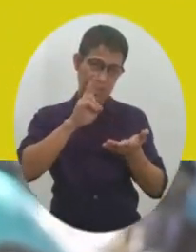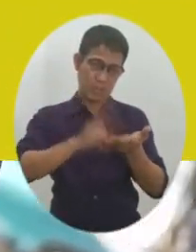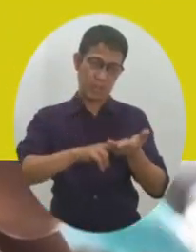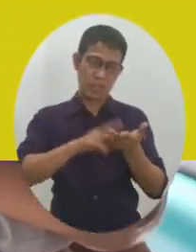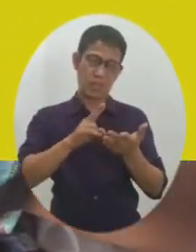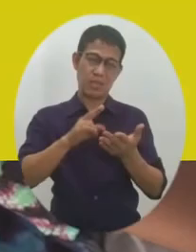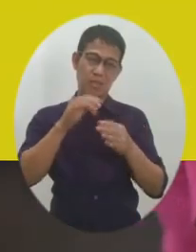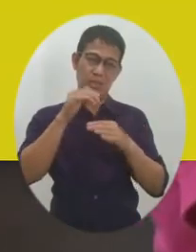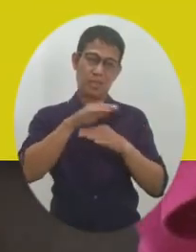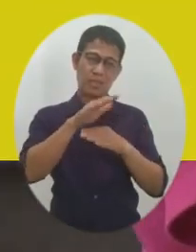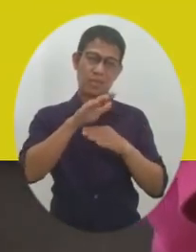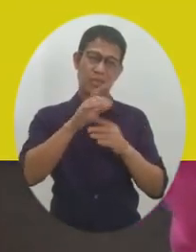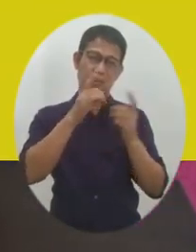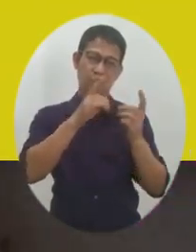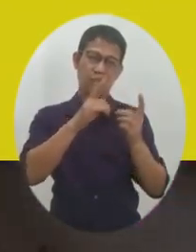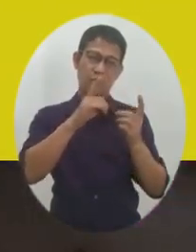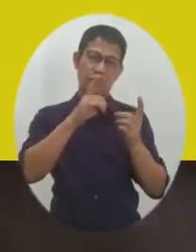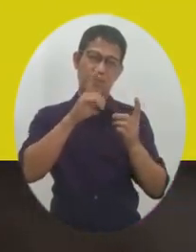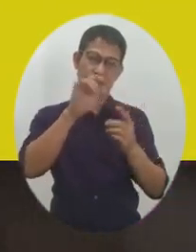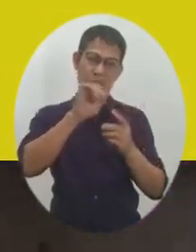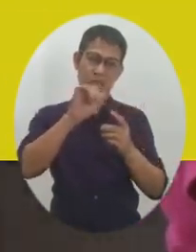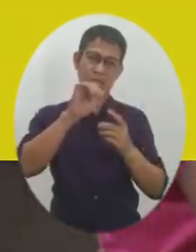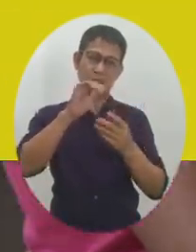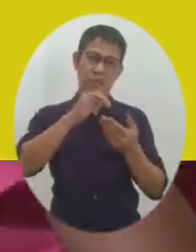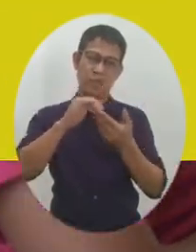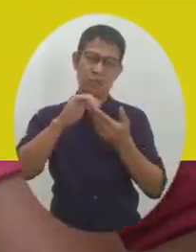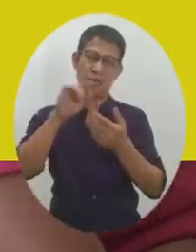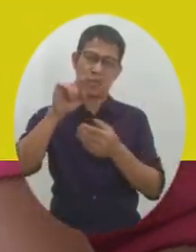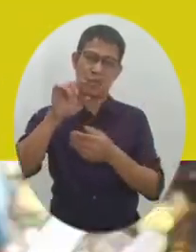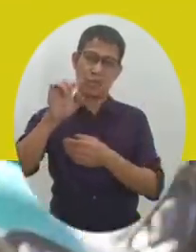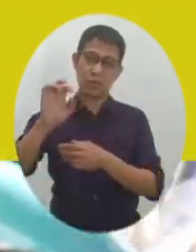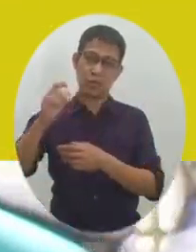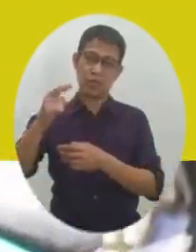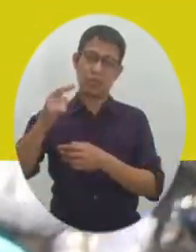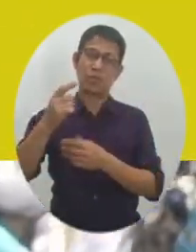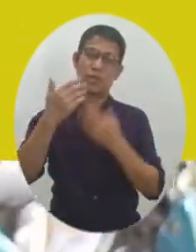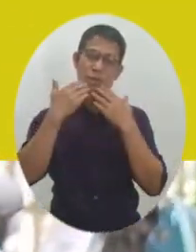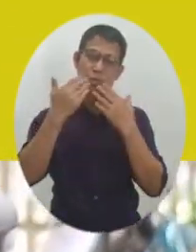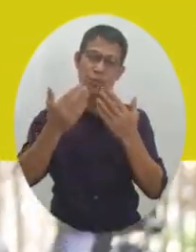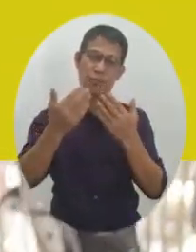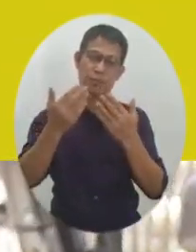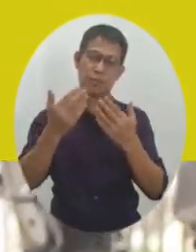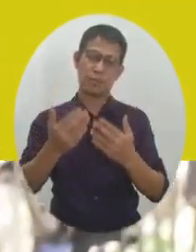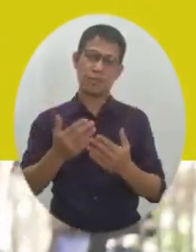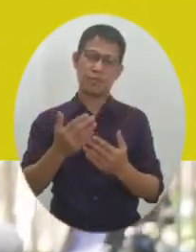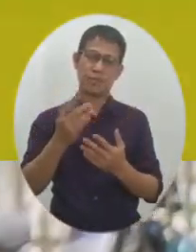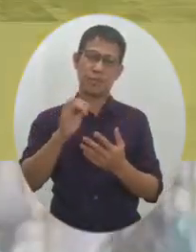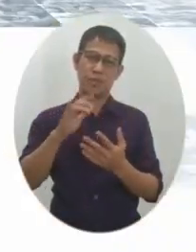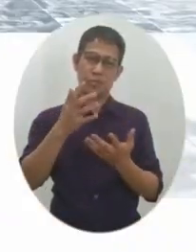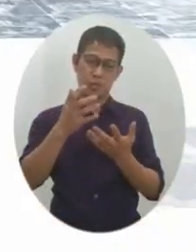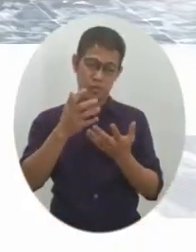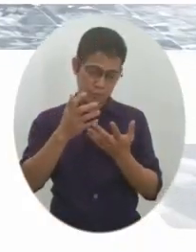halaga at ipadala sa donate@kapwako.org. Maraming salamat po.